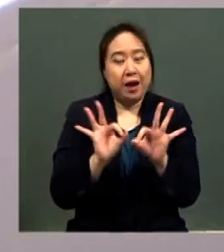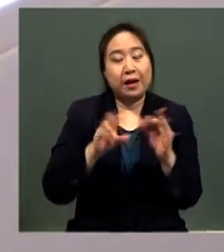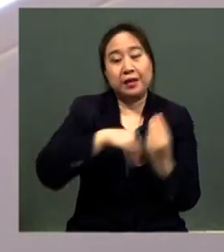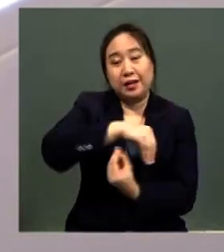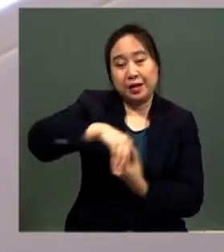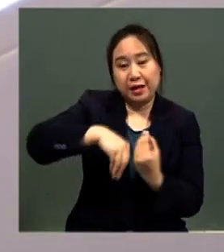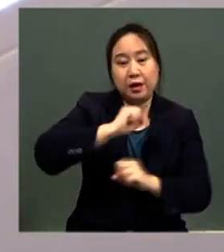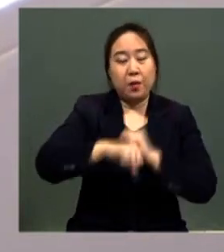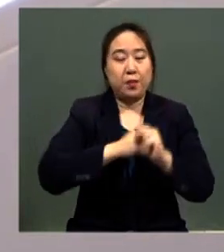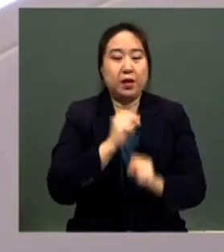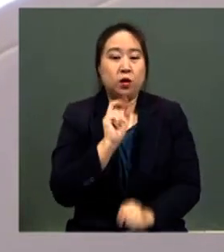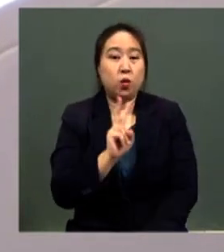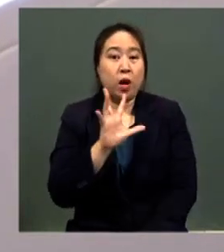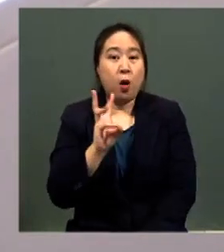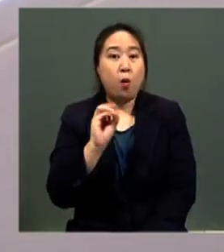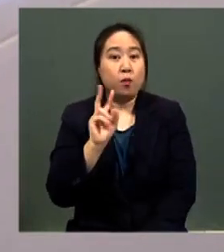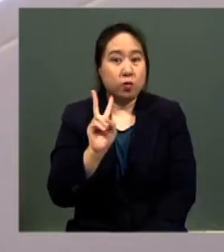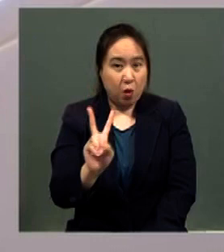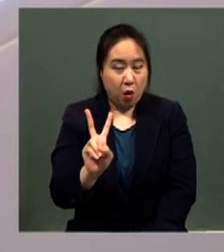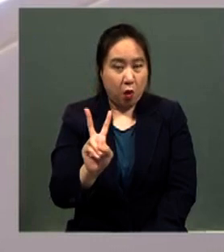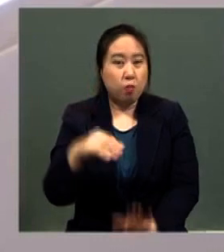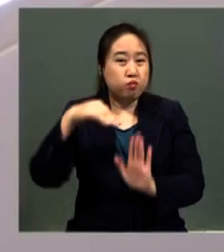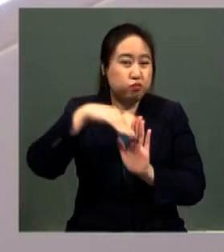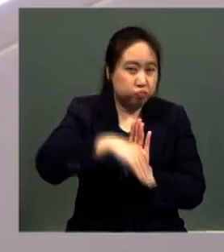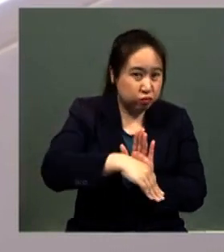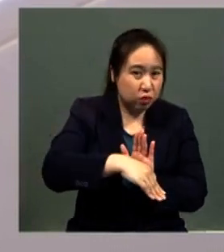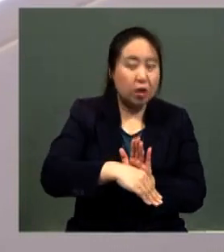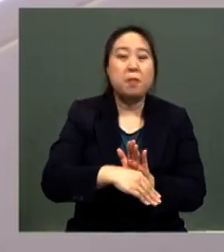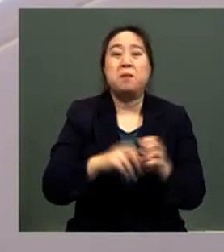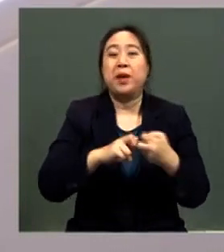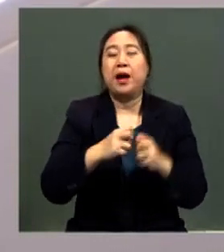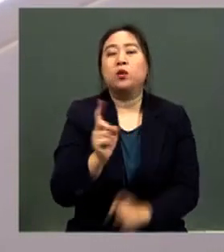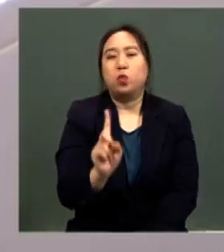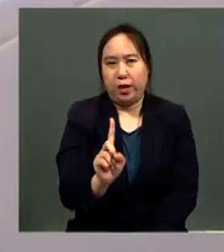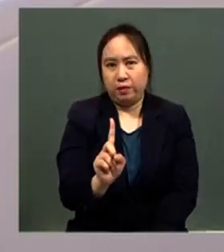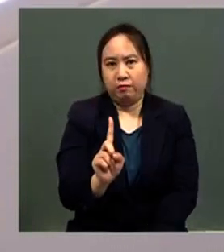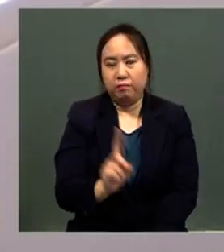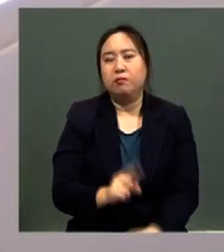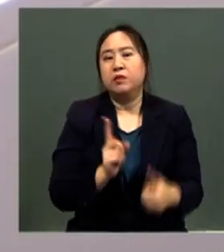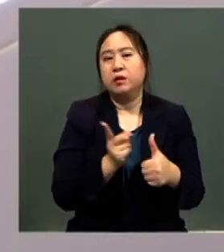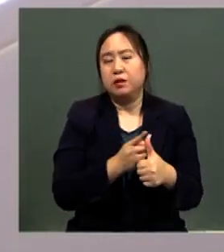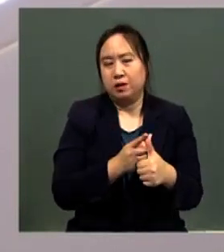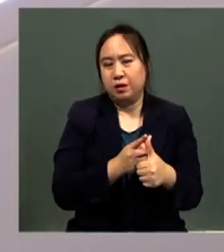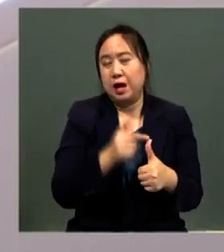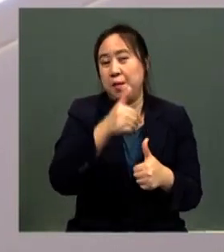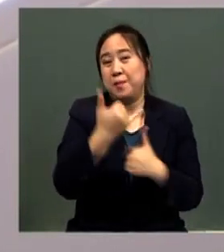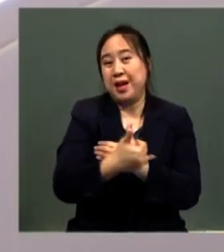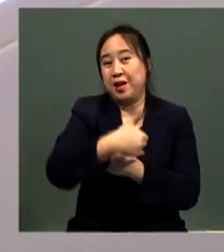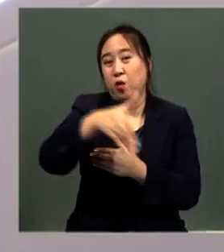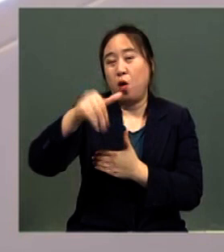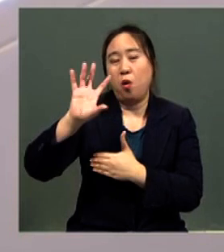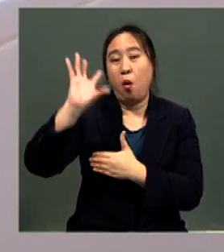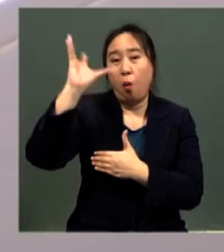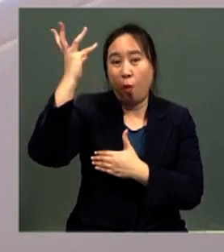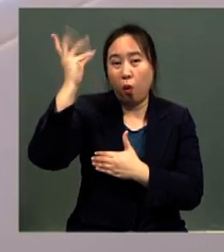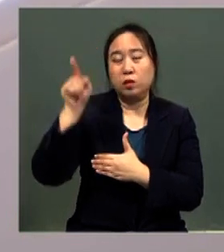ปี2562นั้นมีหลายปัจจัยด้วยกันเริ่มตั้งแต่ในเรื่องของปัจจัยภายนอกหรือเศรษฐกิจโลกอย่